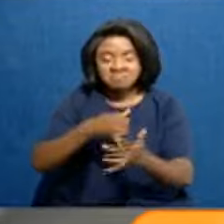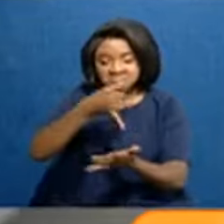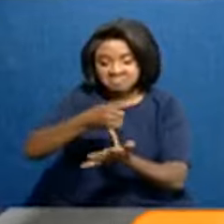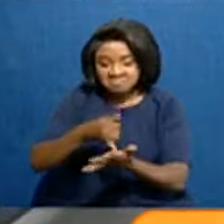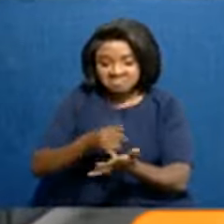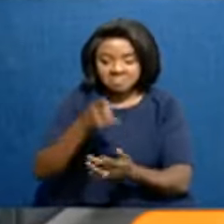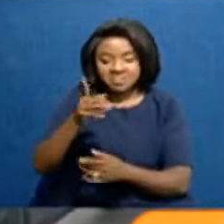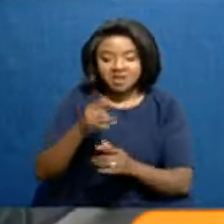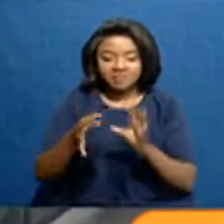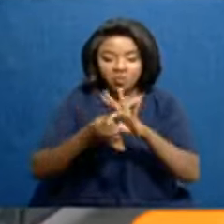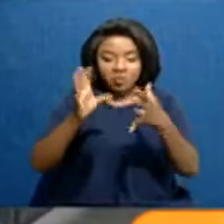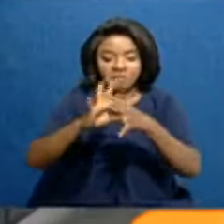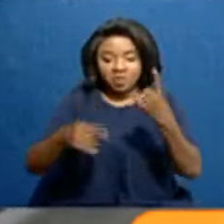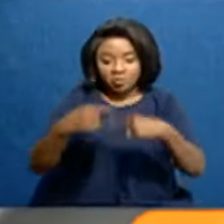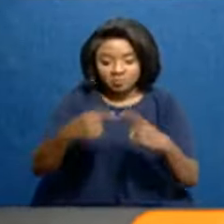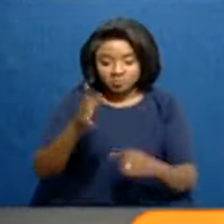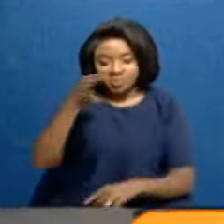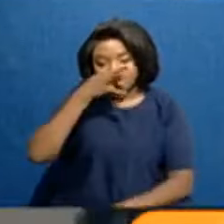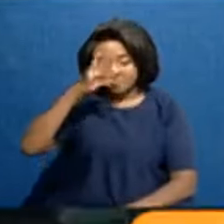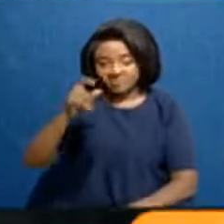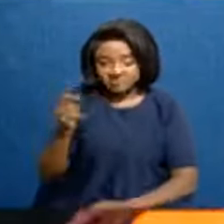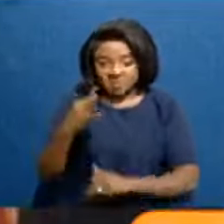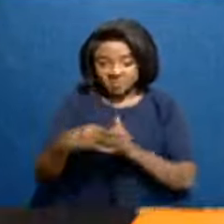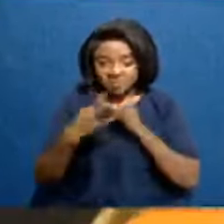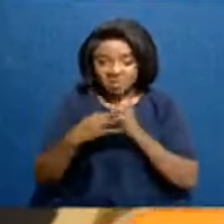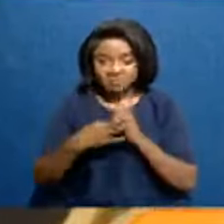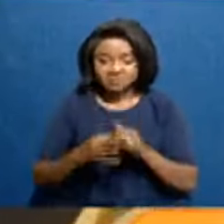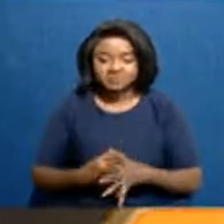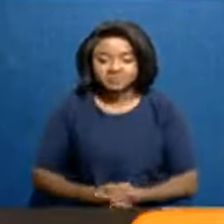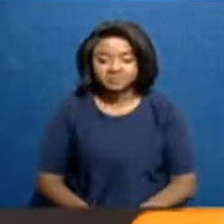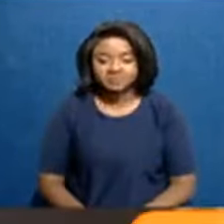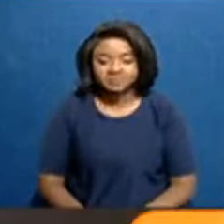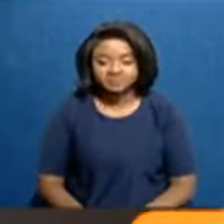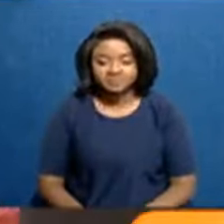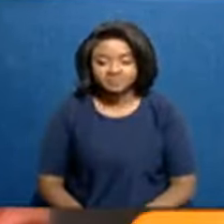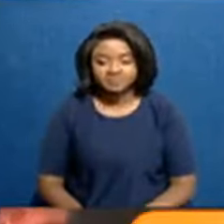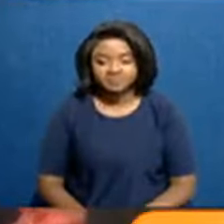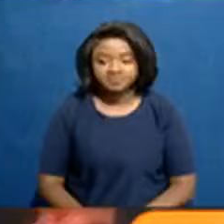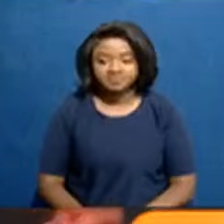Olimpiki mjini Paris, Ufaransa, mwezi Agosti mwaka huu.